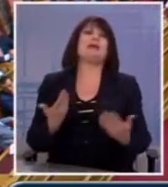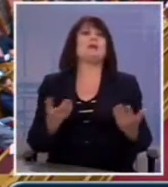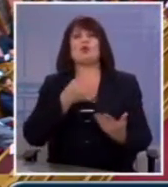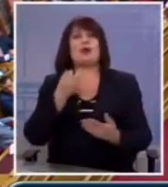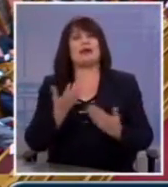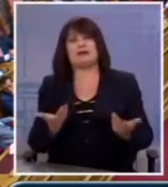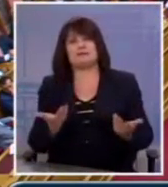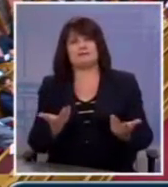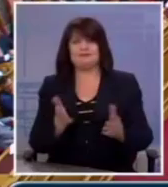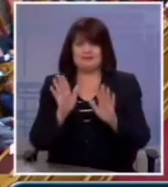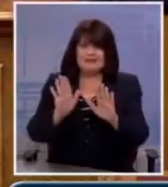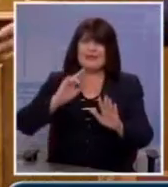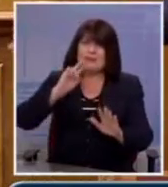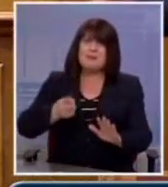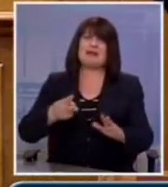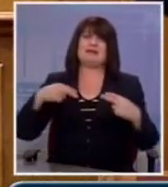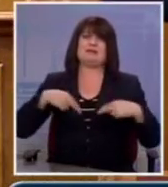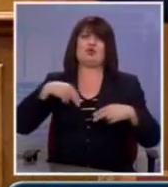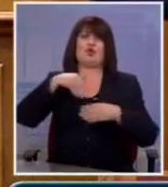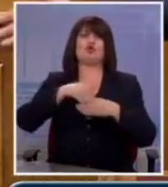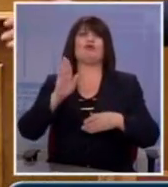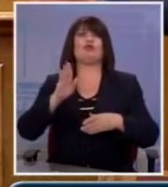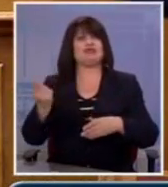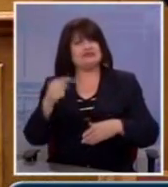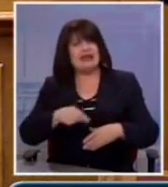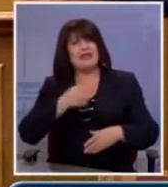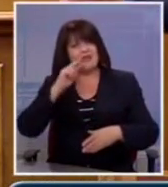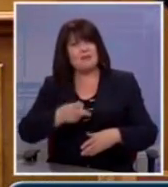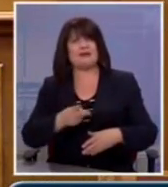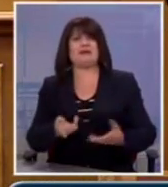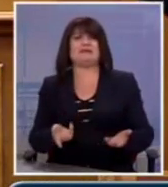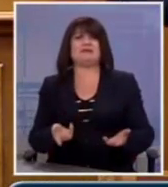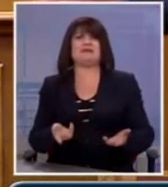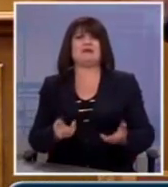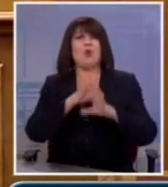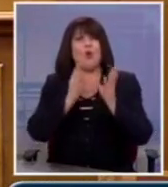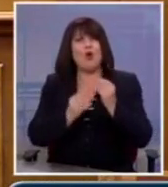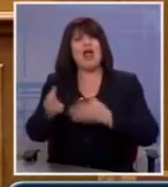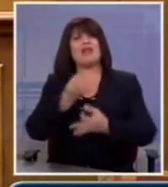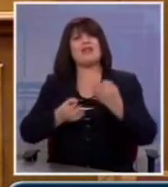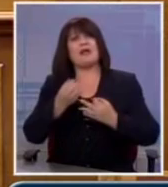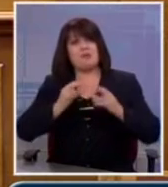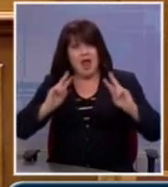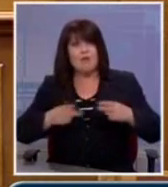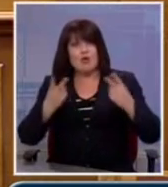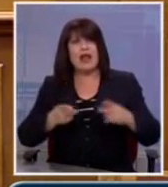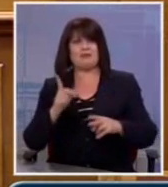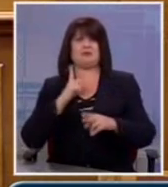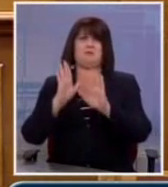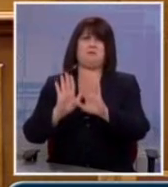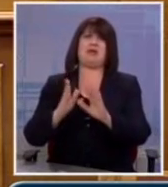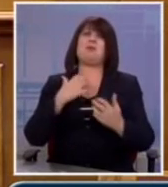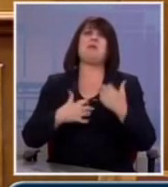Έλεγα λοιπόν, αφήστε, θα απαντήσει ο κύριος Βούτσης. Είναι έτοιμος, ήρθε, για ελάτε. Μου είπε ότι θα τα πει όλα, κύριε, θα κάνει αποκαλύψεις. Περιμένετε,